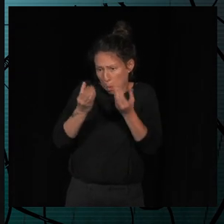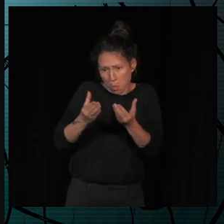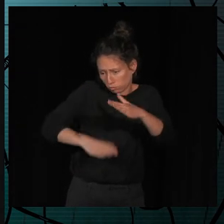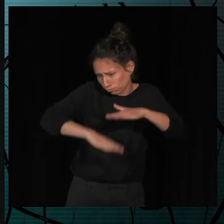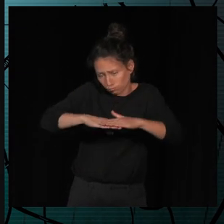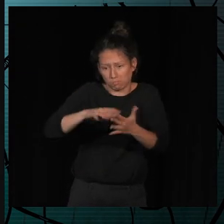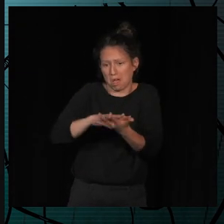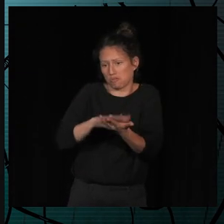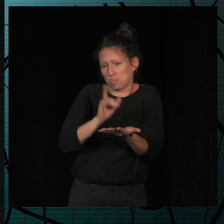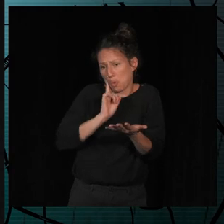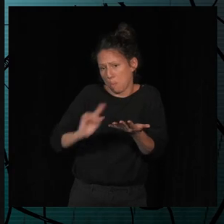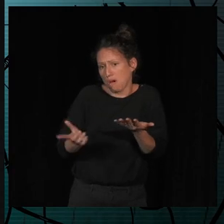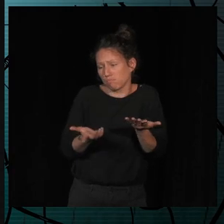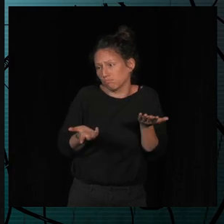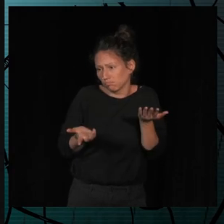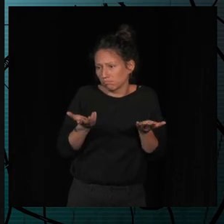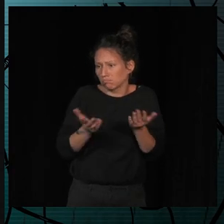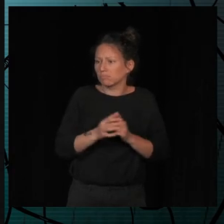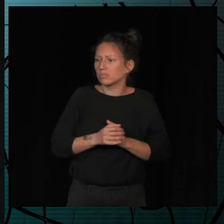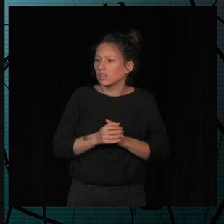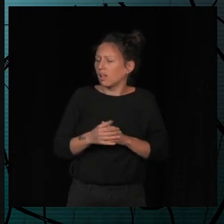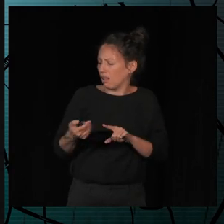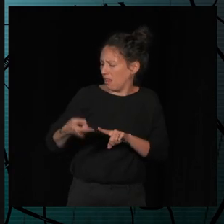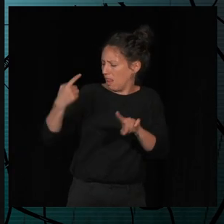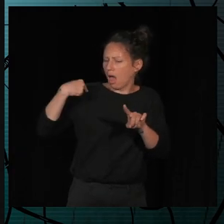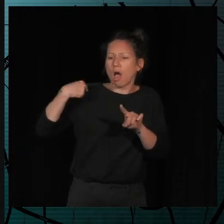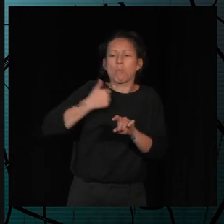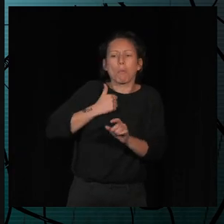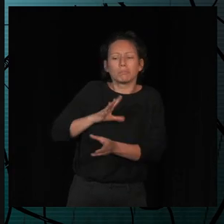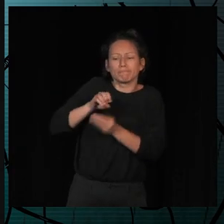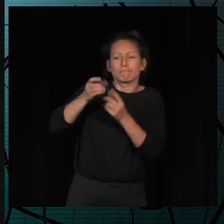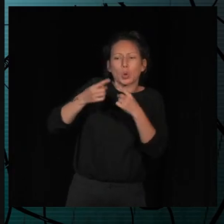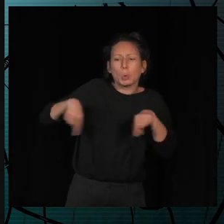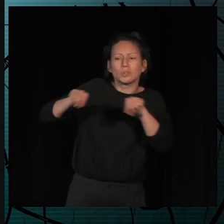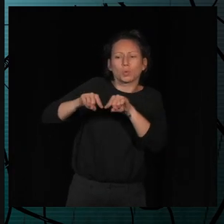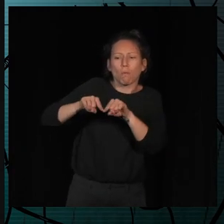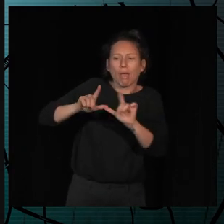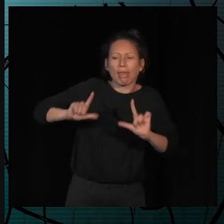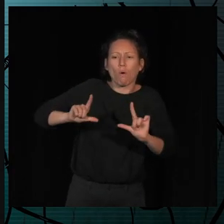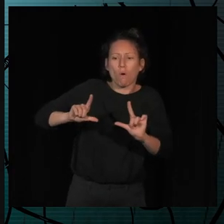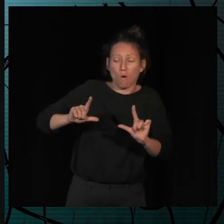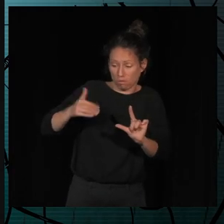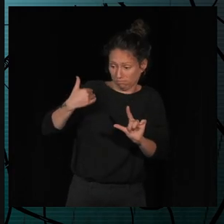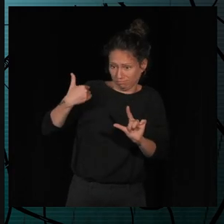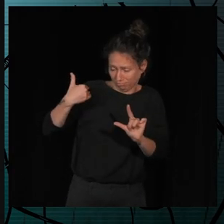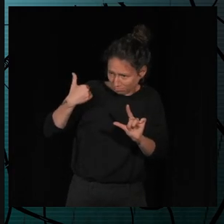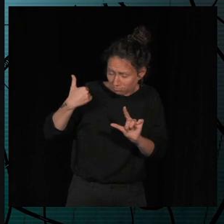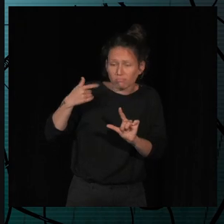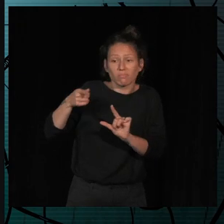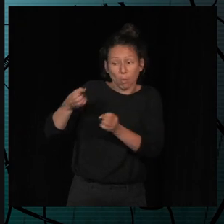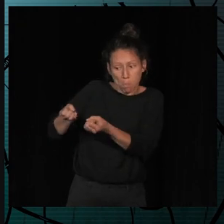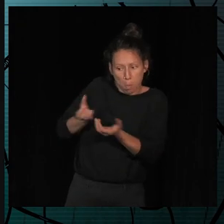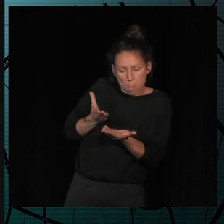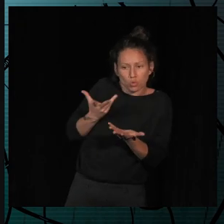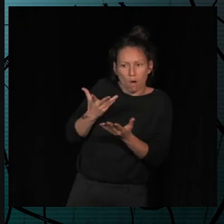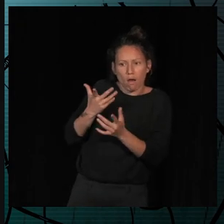temps la dernière commission écran là je me permets à proposé je trouve une idée assez intéressante qui est l'idée